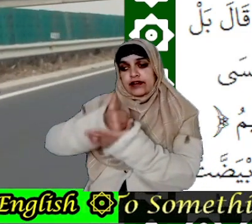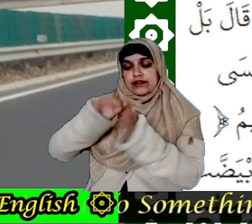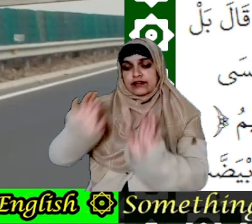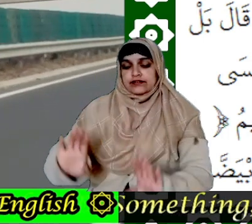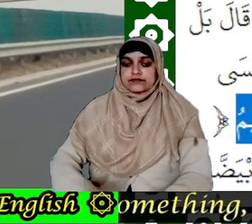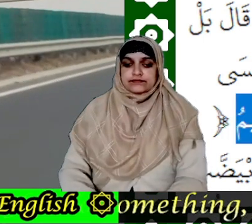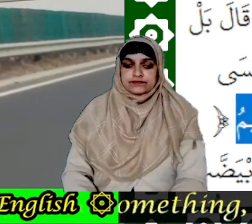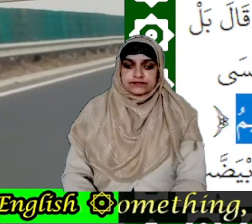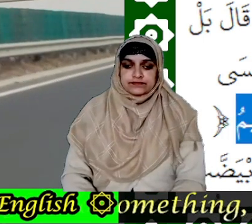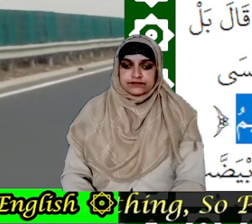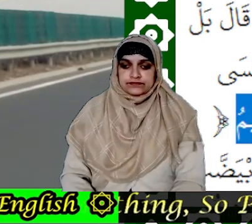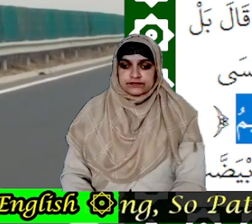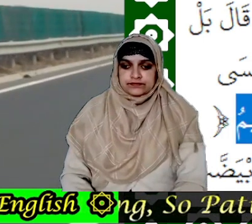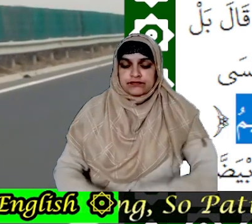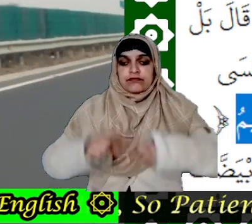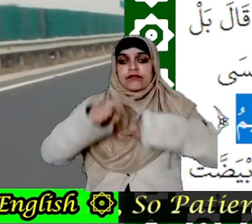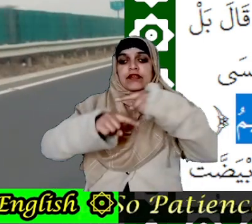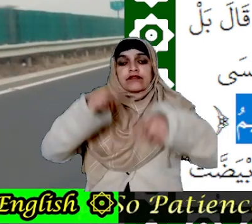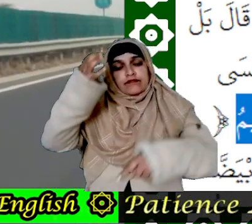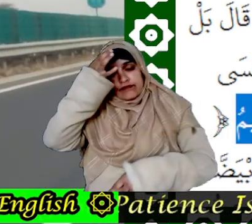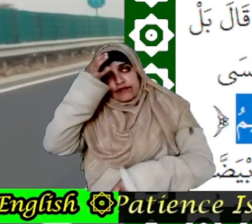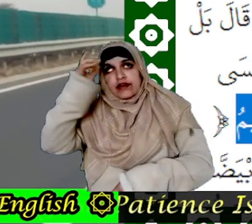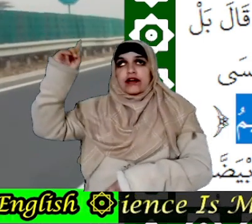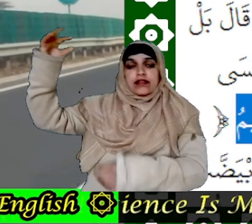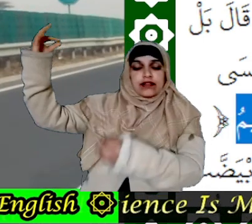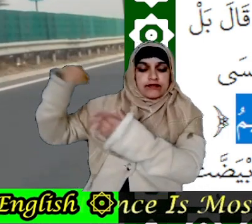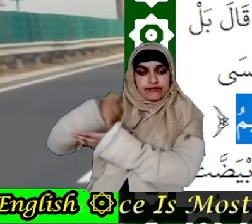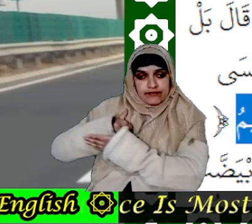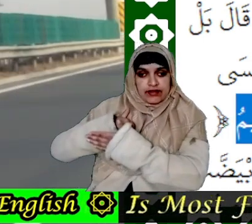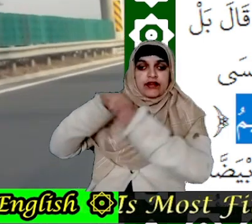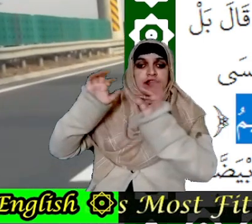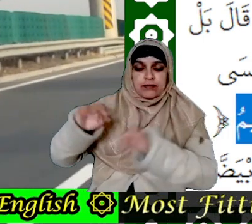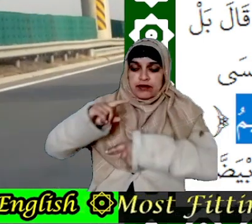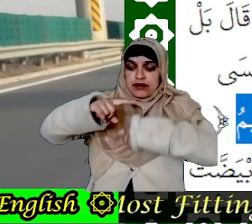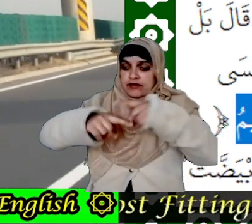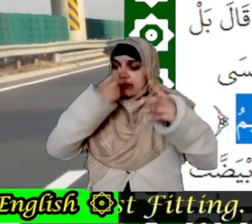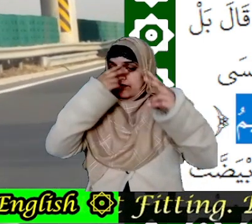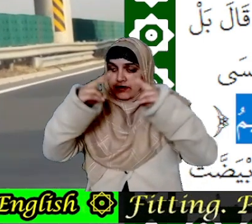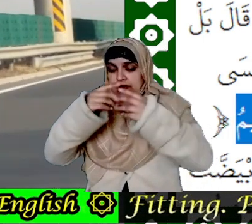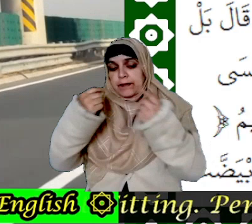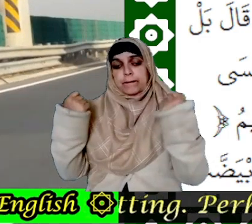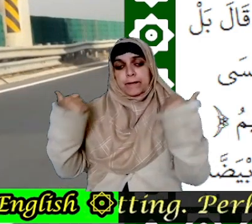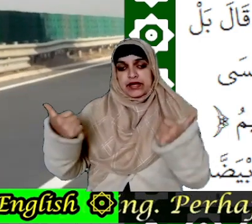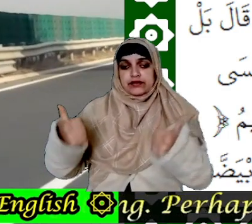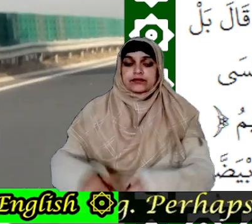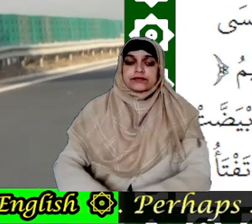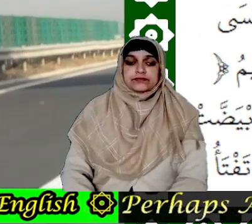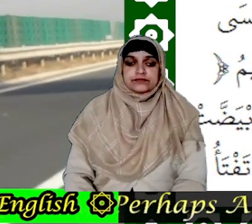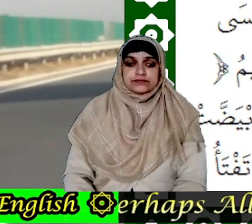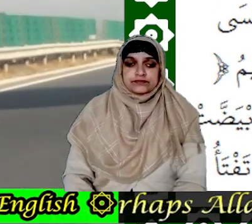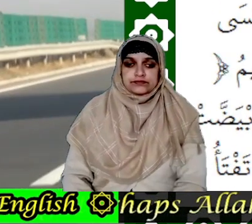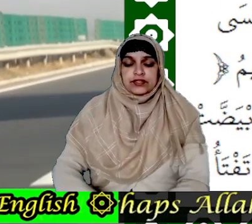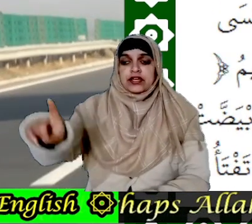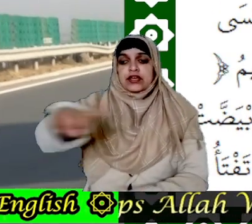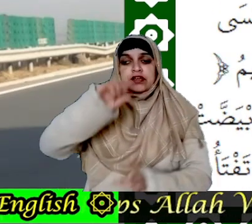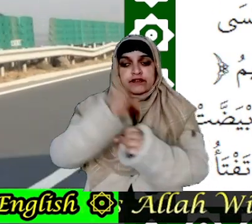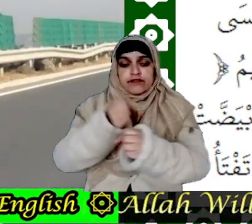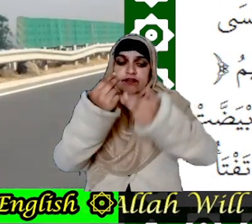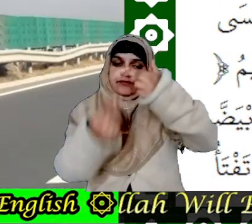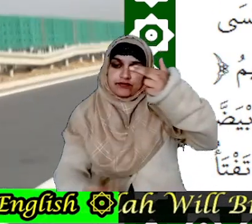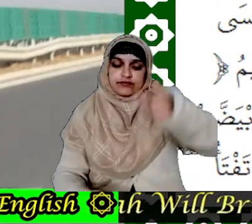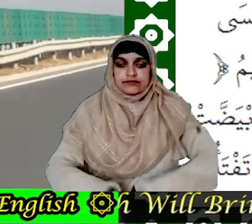لغا إنه هو العليم الحكيم ربنا قيسو قم بيخوه يجعل ما يضعوا الأشياء